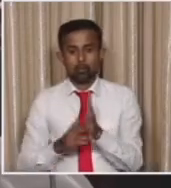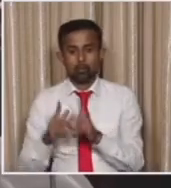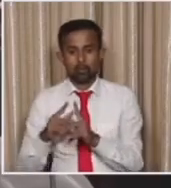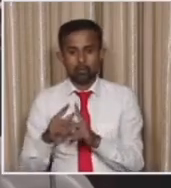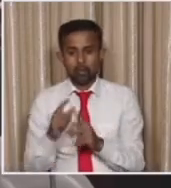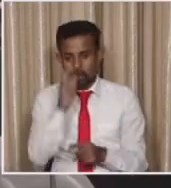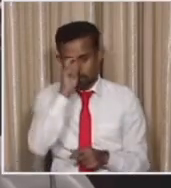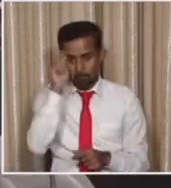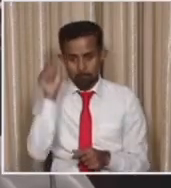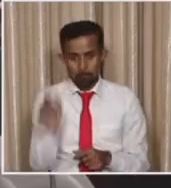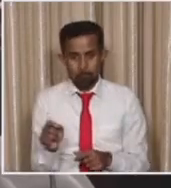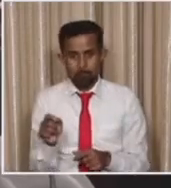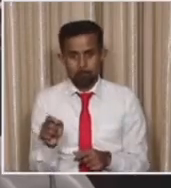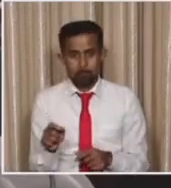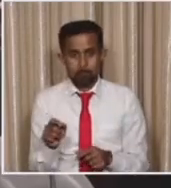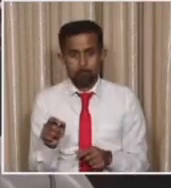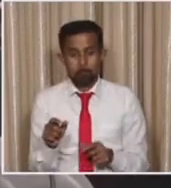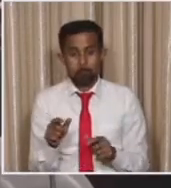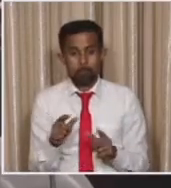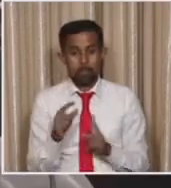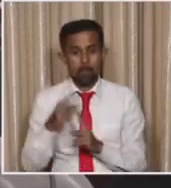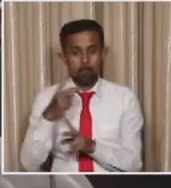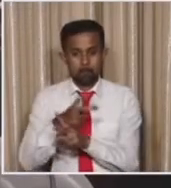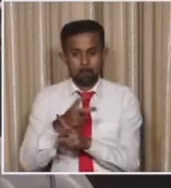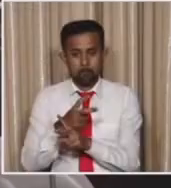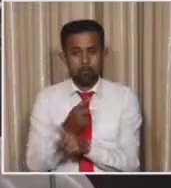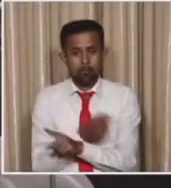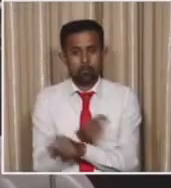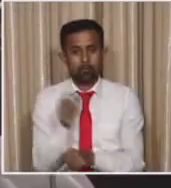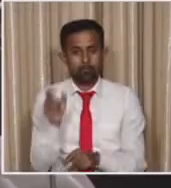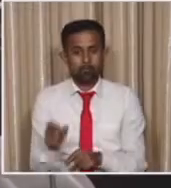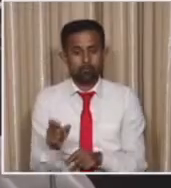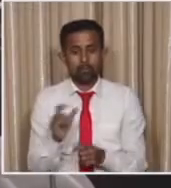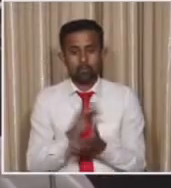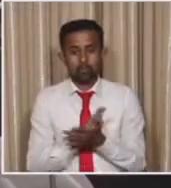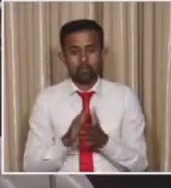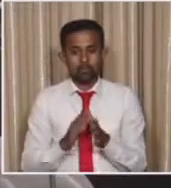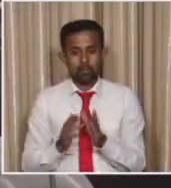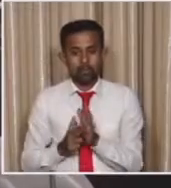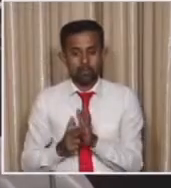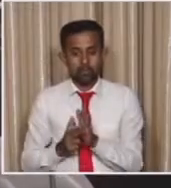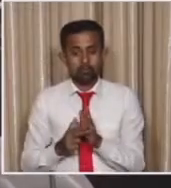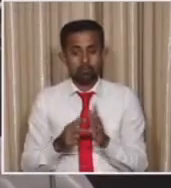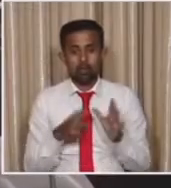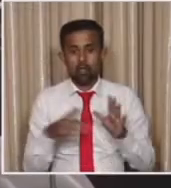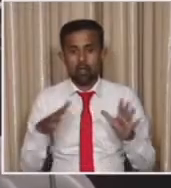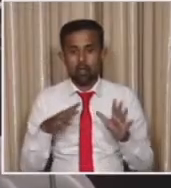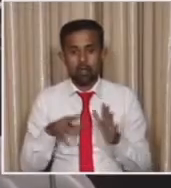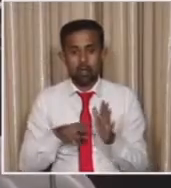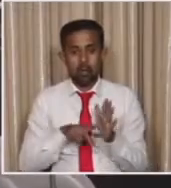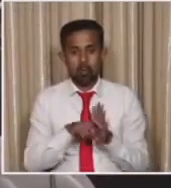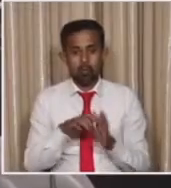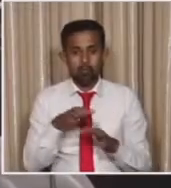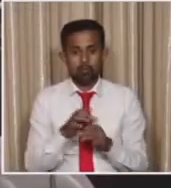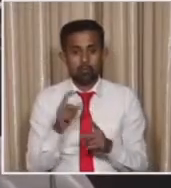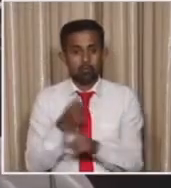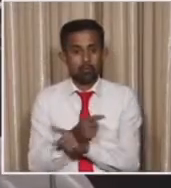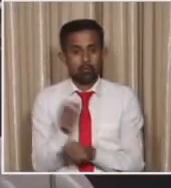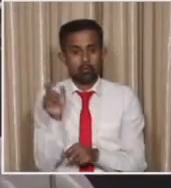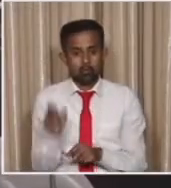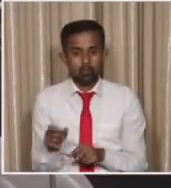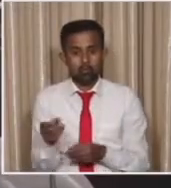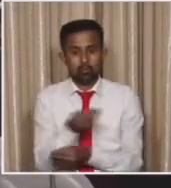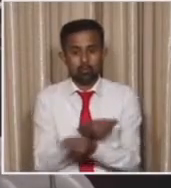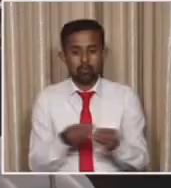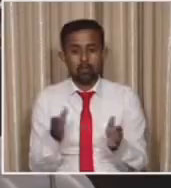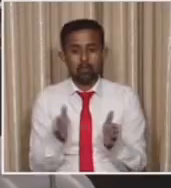den Sastrapeetha Peradeniya Vishwavidyalaya Acharyawarayek, e wagema Chandi Bhavanwala Rajarata Vishwavidyalaya Puravidya Anshe Acharyawarayek, oun samaga